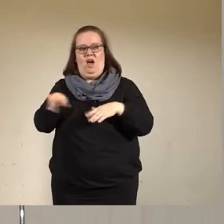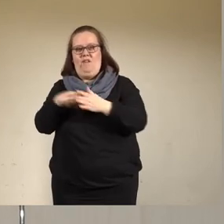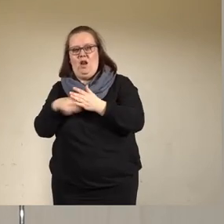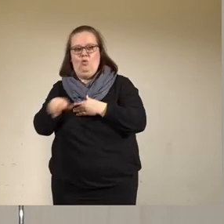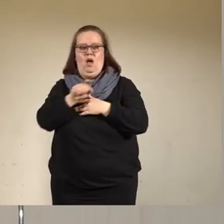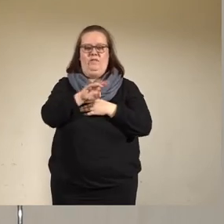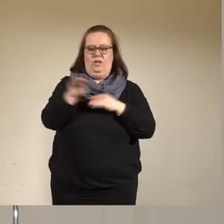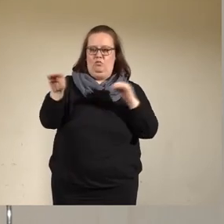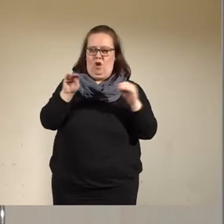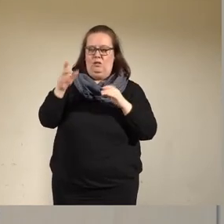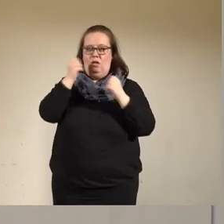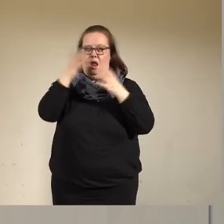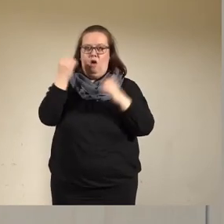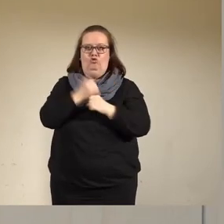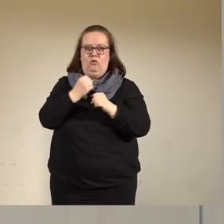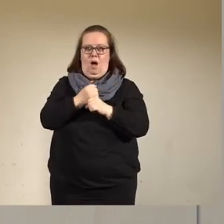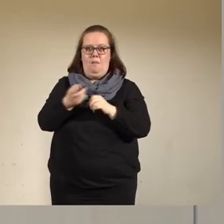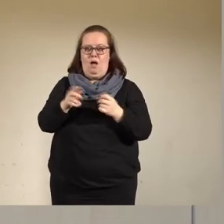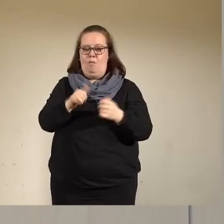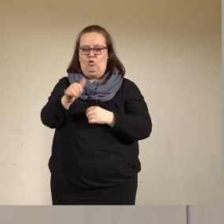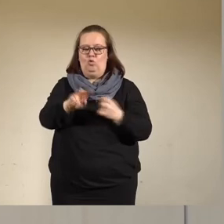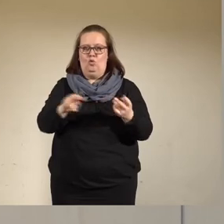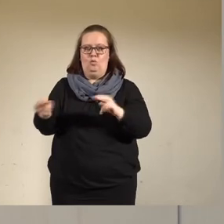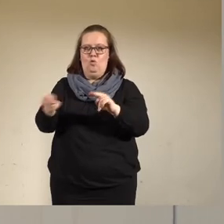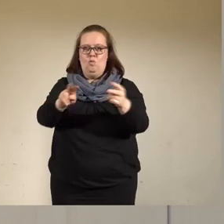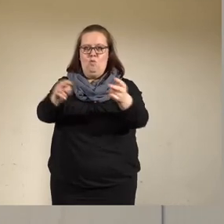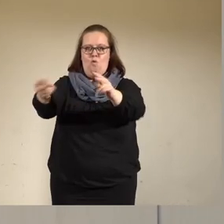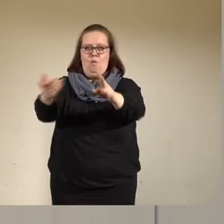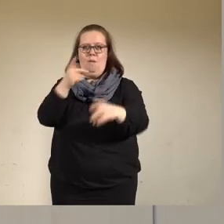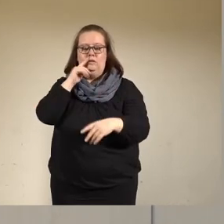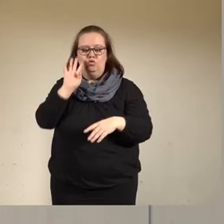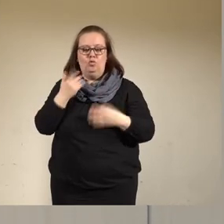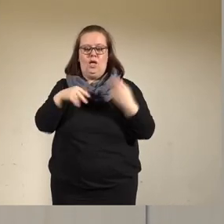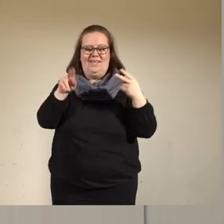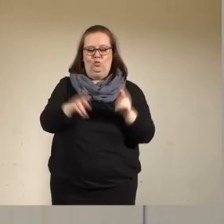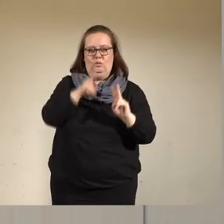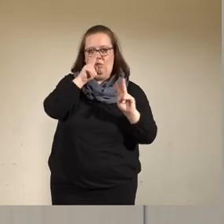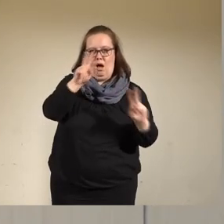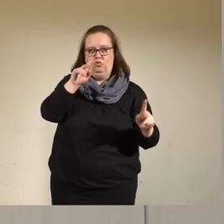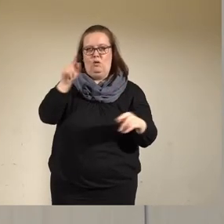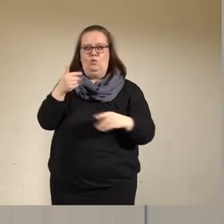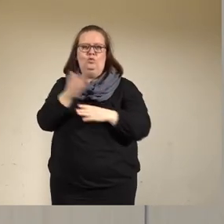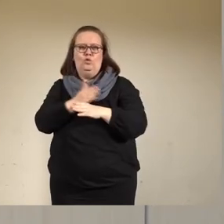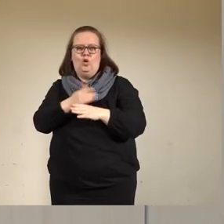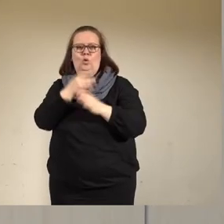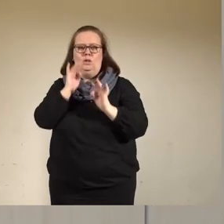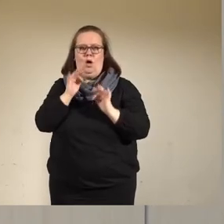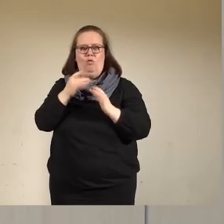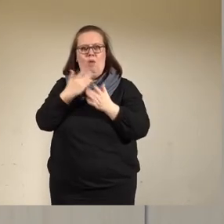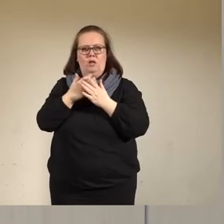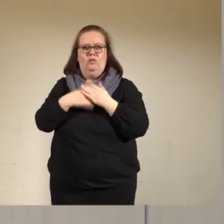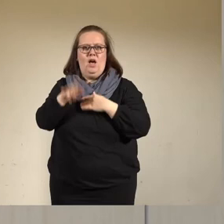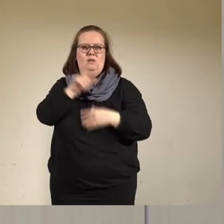AfD gewechselt, klar haben wir ständig wechselnde Prognosen. Man sollte aber dann auch nicht nur die Reduzierung beachten, sondern zwischendurch die genauso